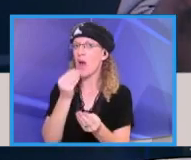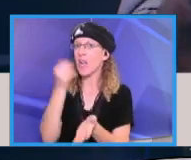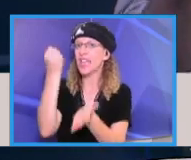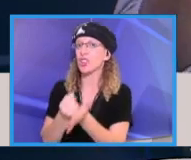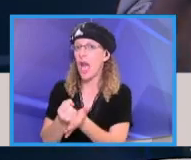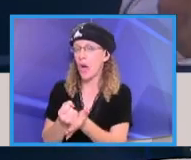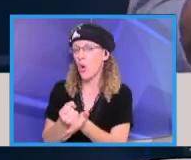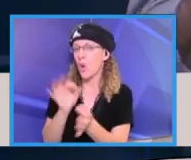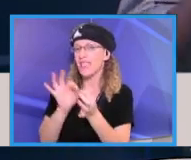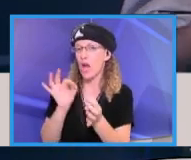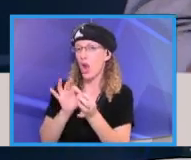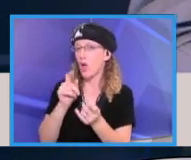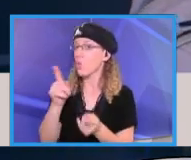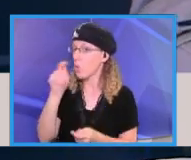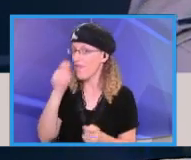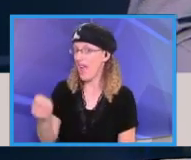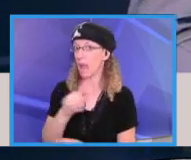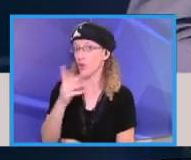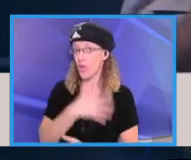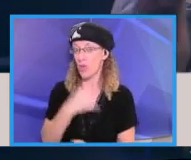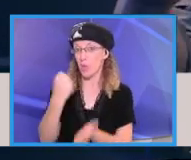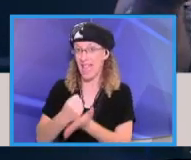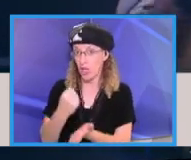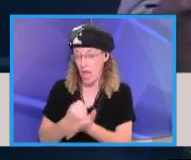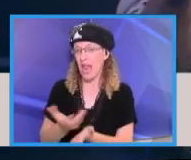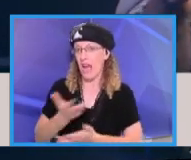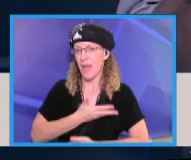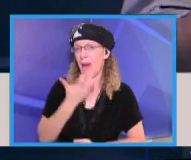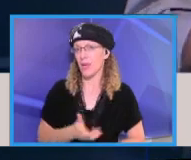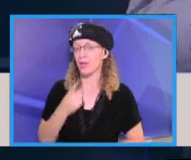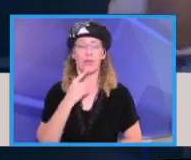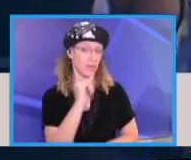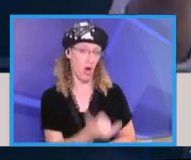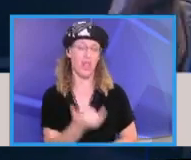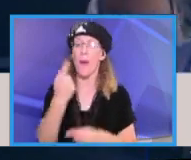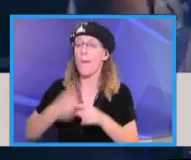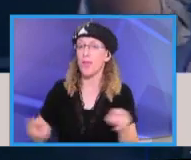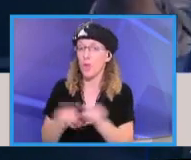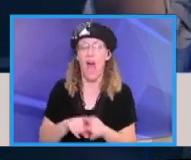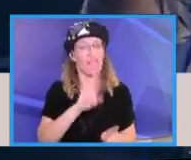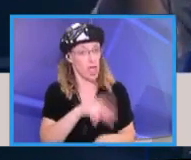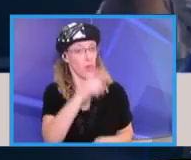רק קובע שלא על מי שרוצה תעודת הכשר לקבל את ההכשר של הרבנות. נכון, וכמו שהחוק,